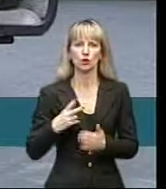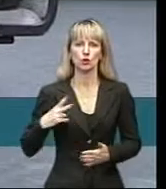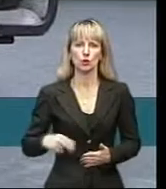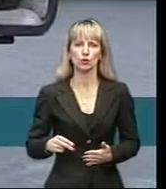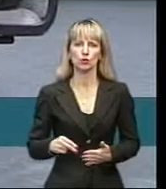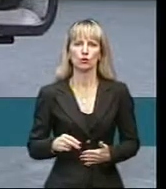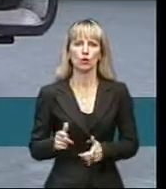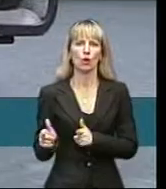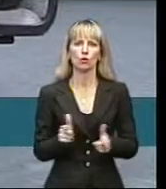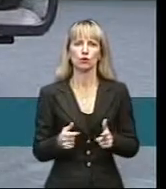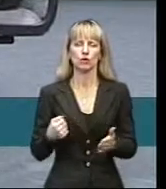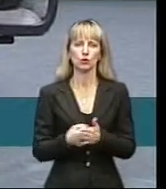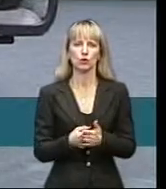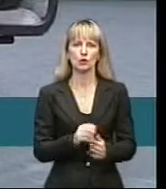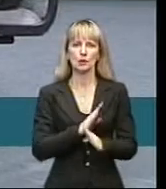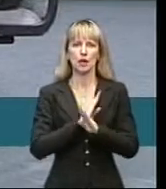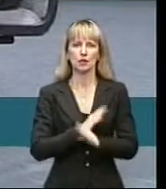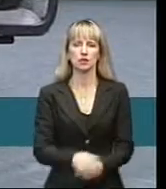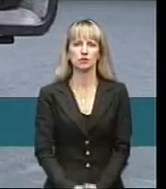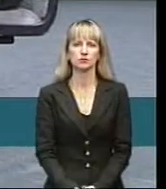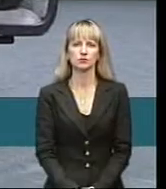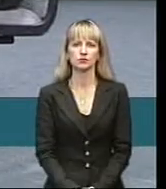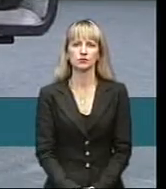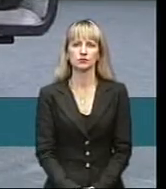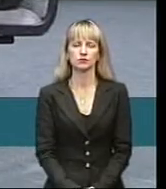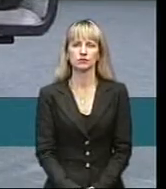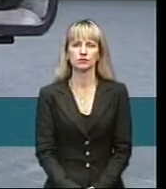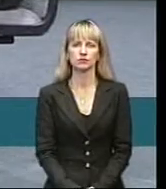готувала до смерті.